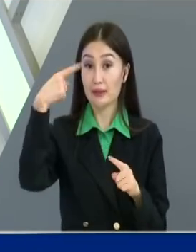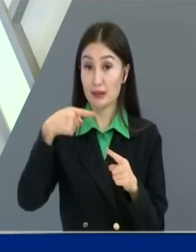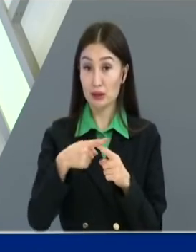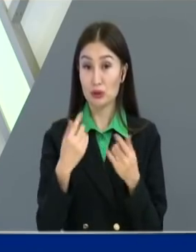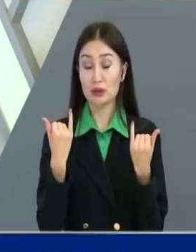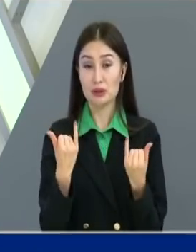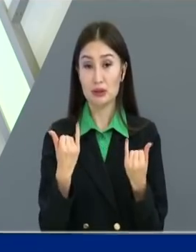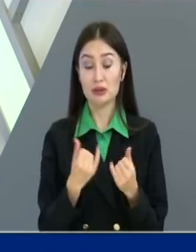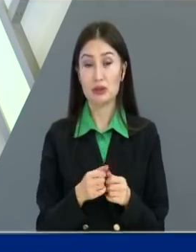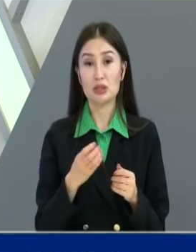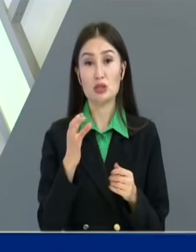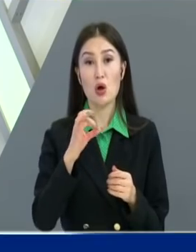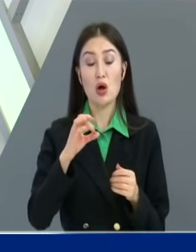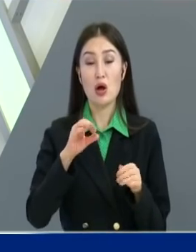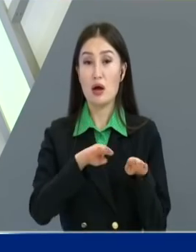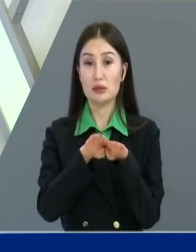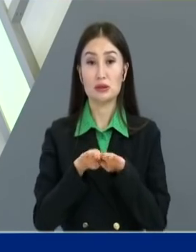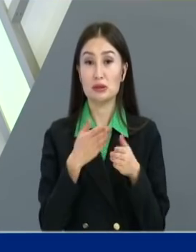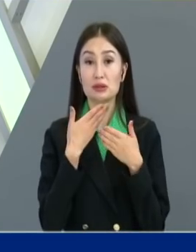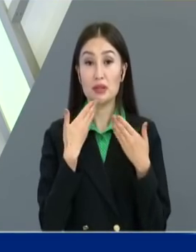сейчас обстановка далека от стабильной.